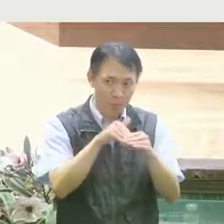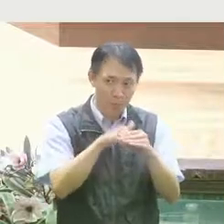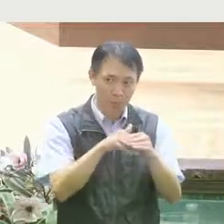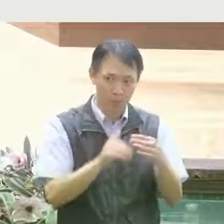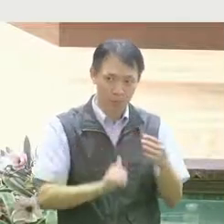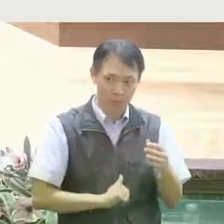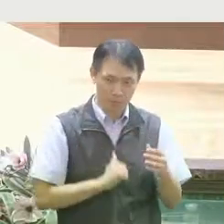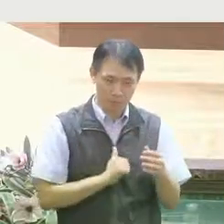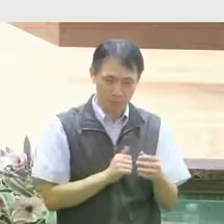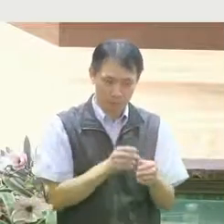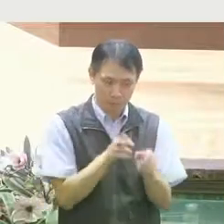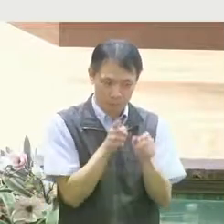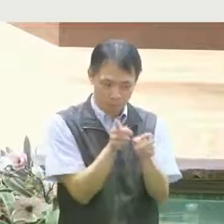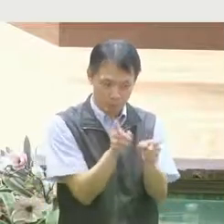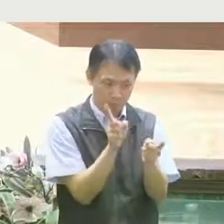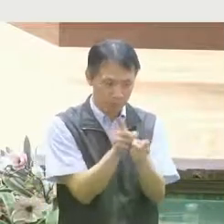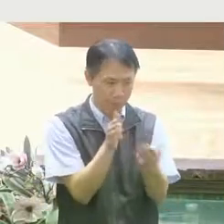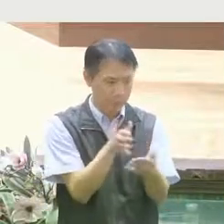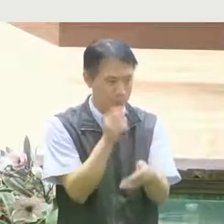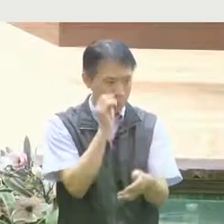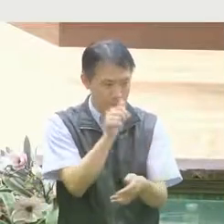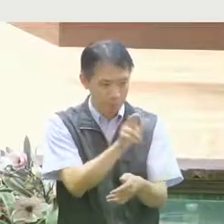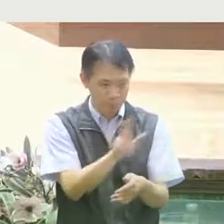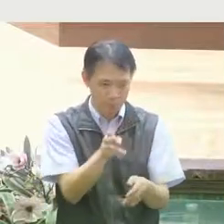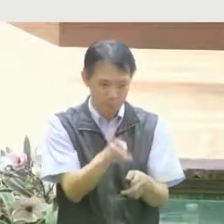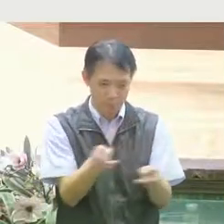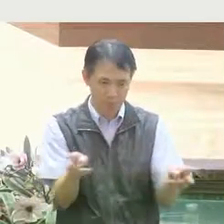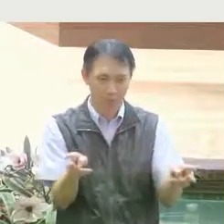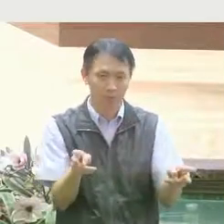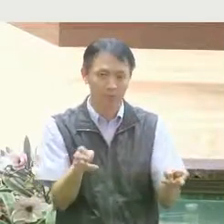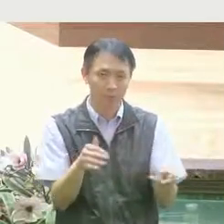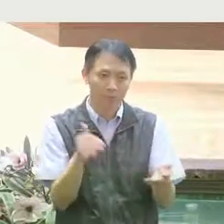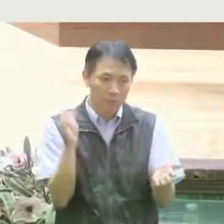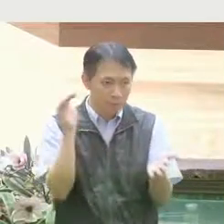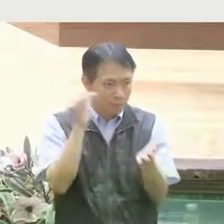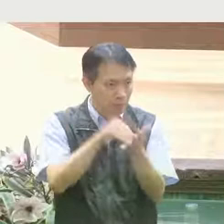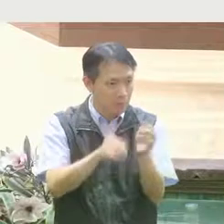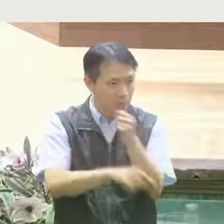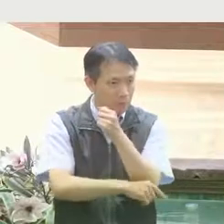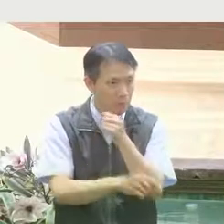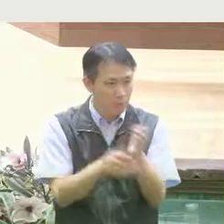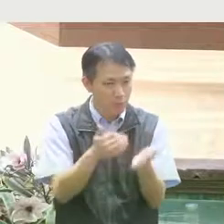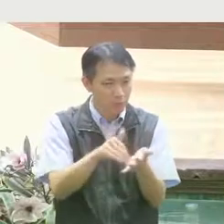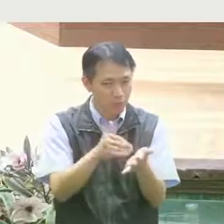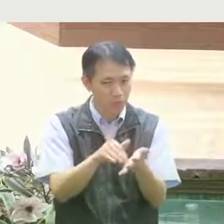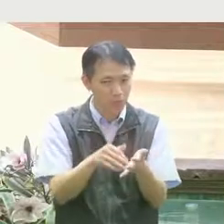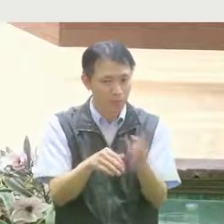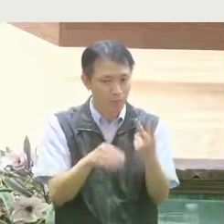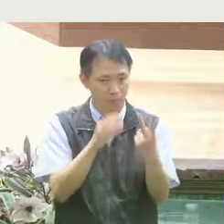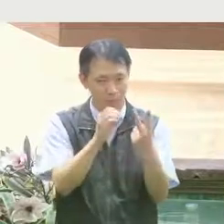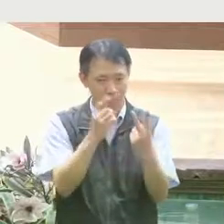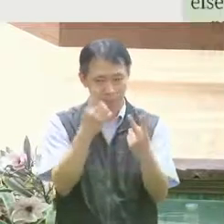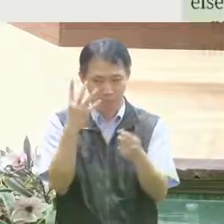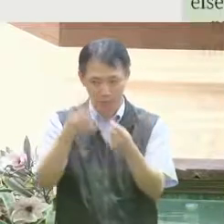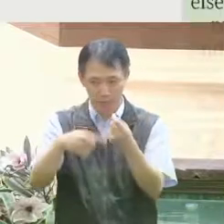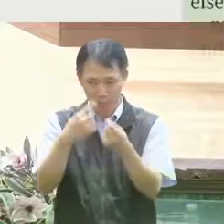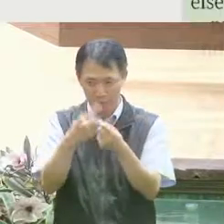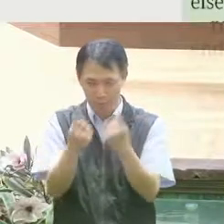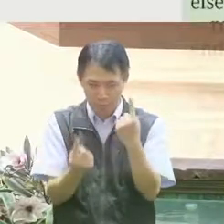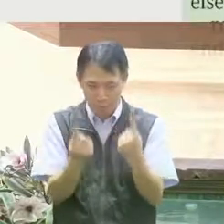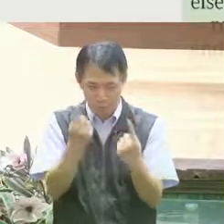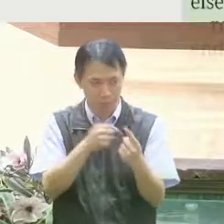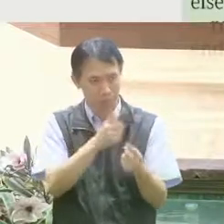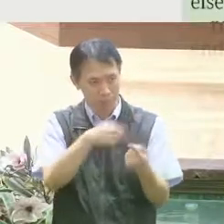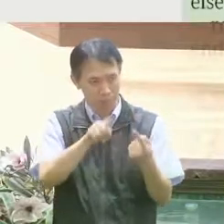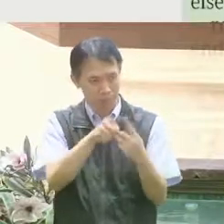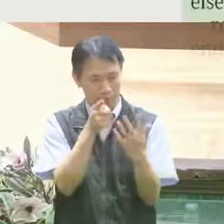理敏感资料，同时也考量结果计算要比2014年更加透明。投